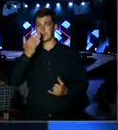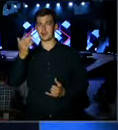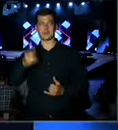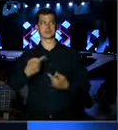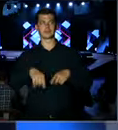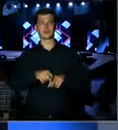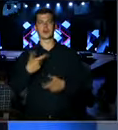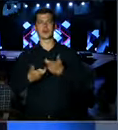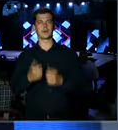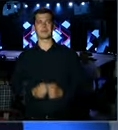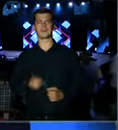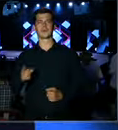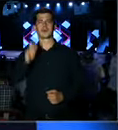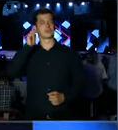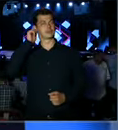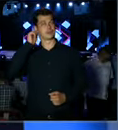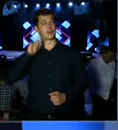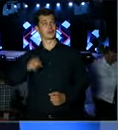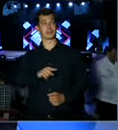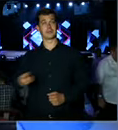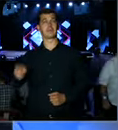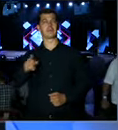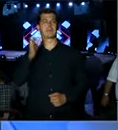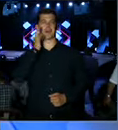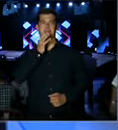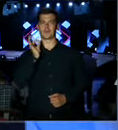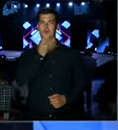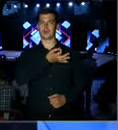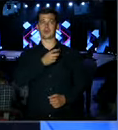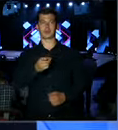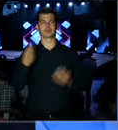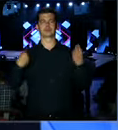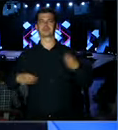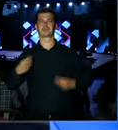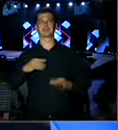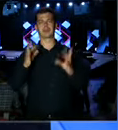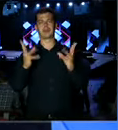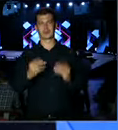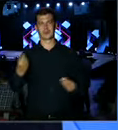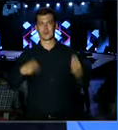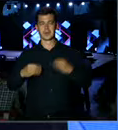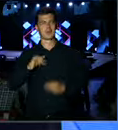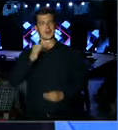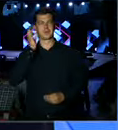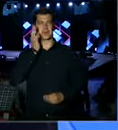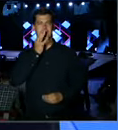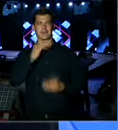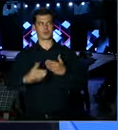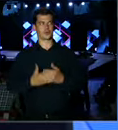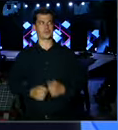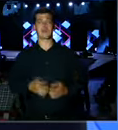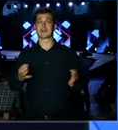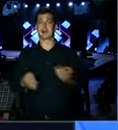gdzieś w głowach pań, przyszłych panien młodych, w marzenia realne, w realną rzeczywistość.